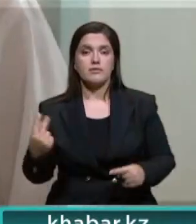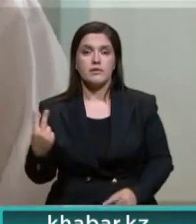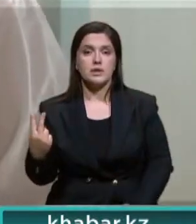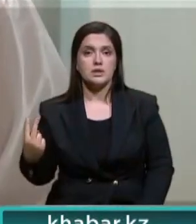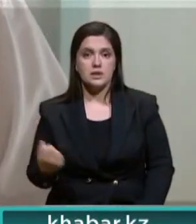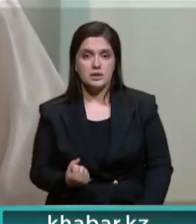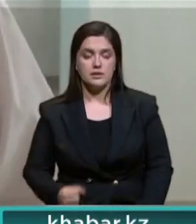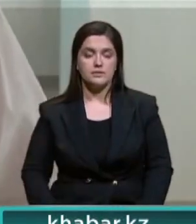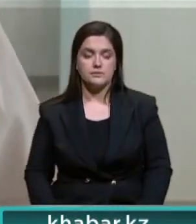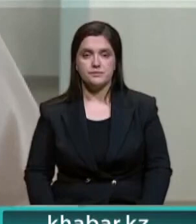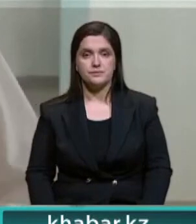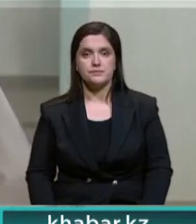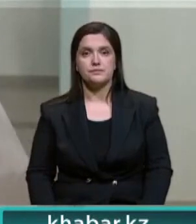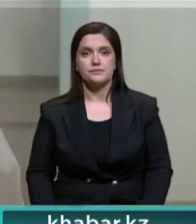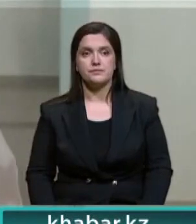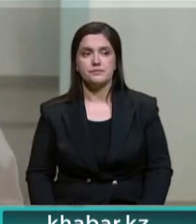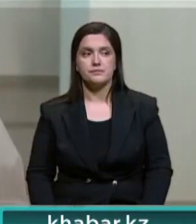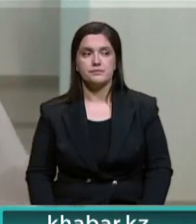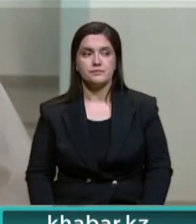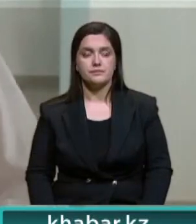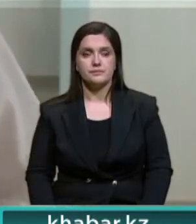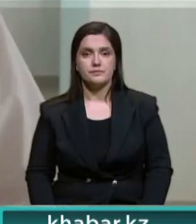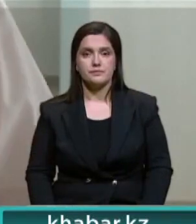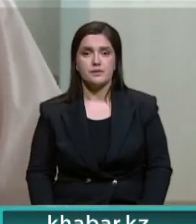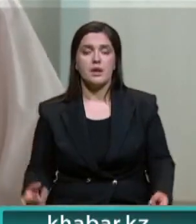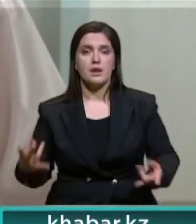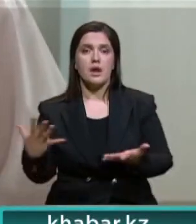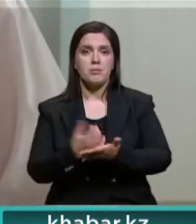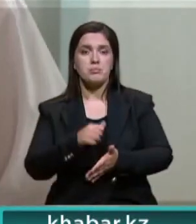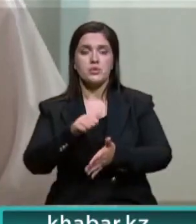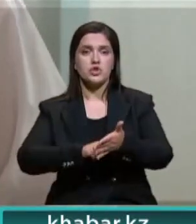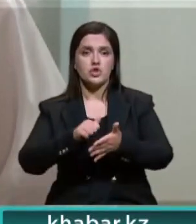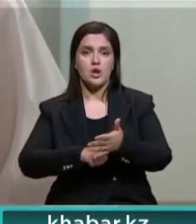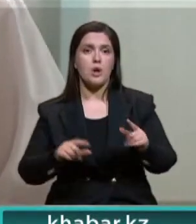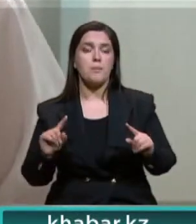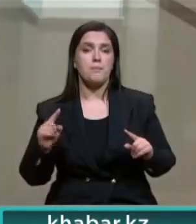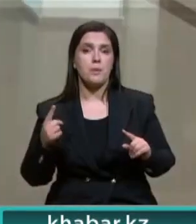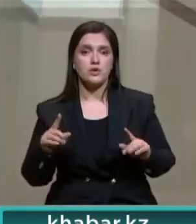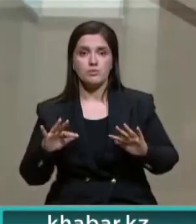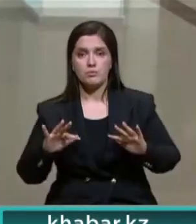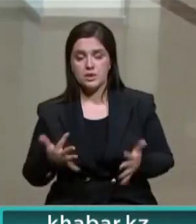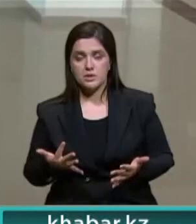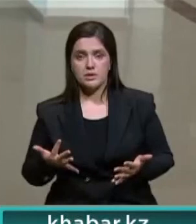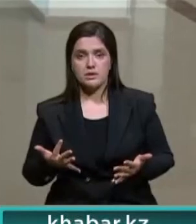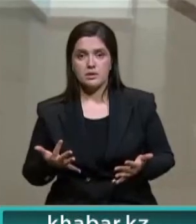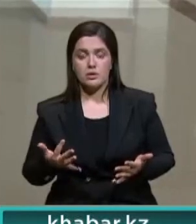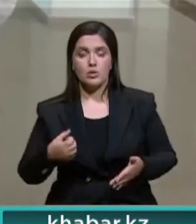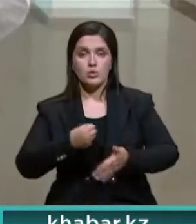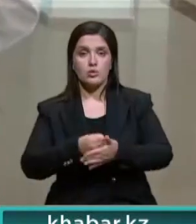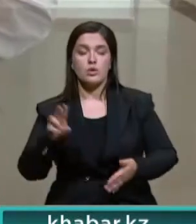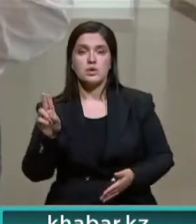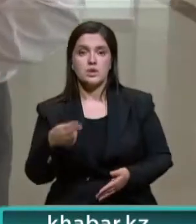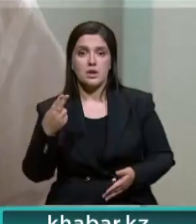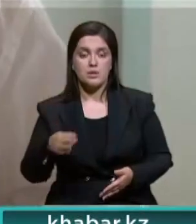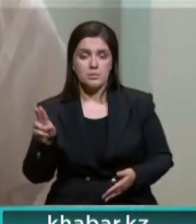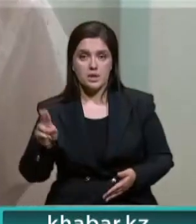данном случае экспертиза должна определить причины, почему происходят данные недостатки, и мы примем меры. До декабря текущего года,